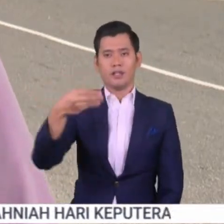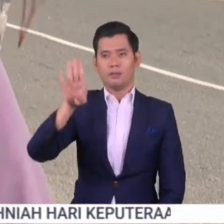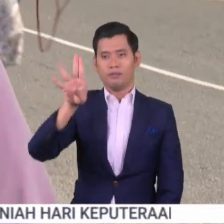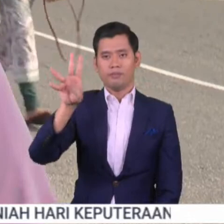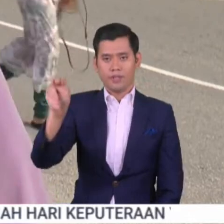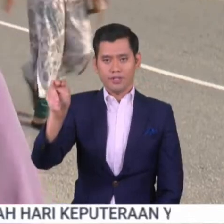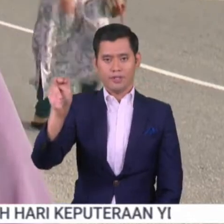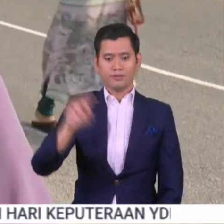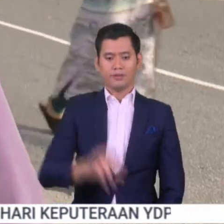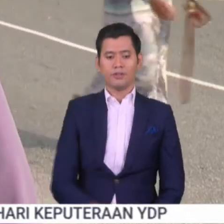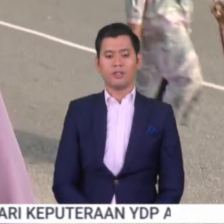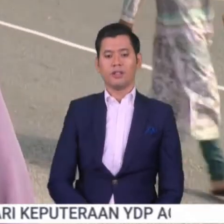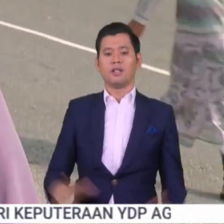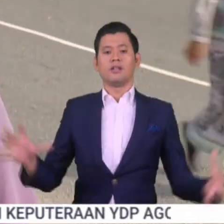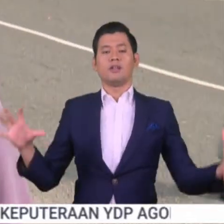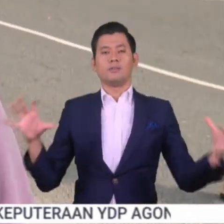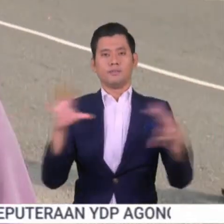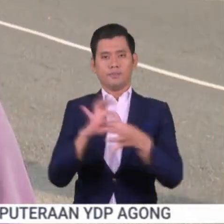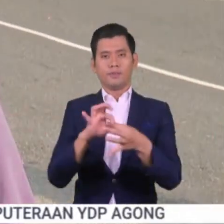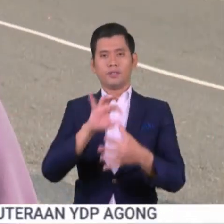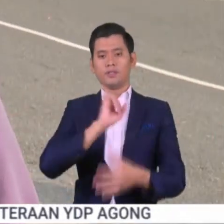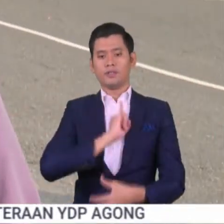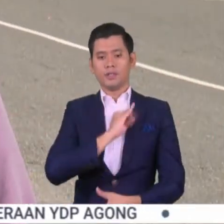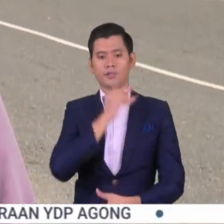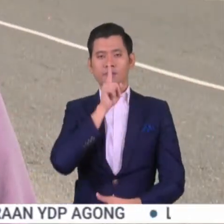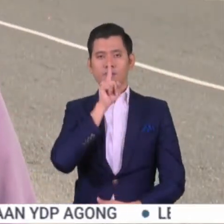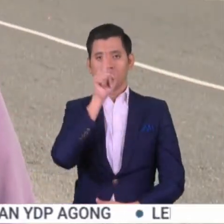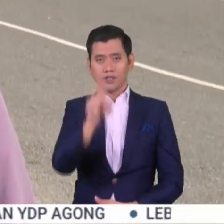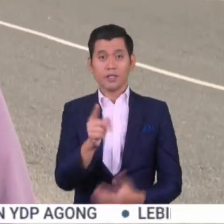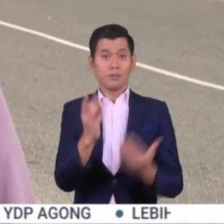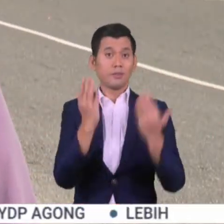Nasional. Gabung jalin inilah saya sangat bersyukur.